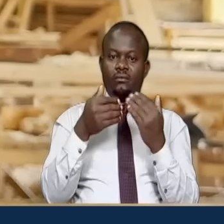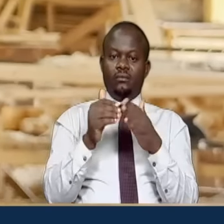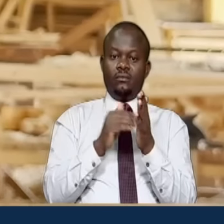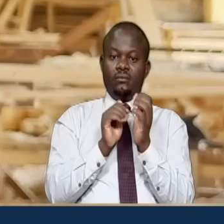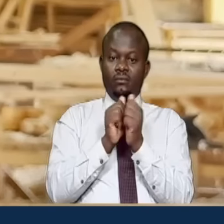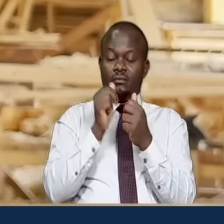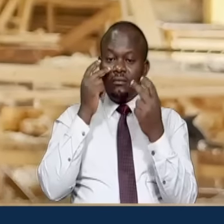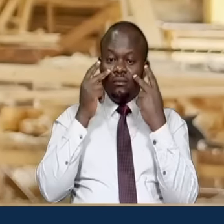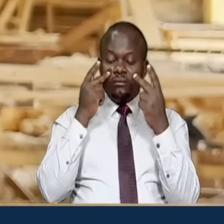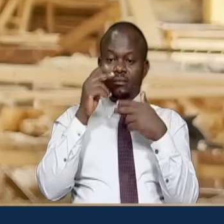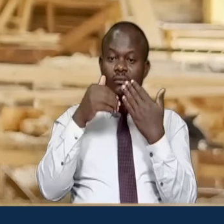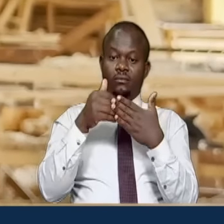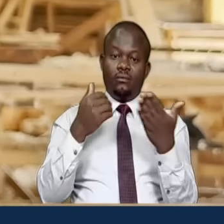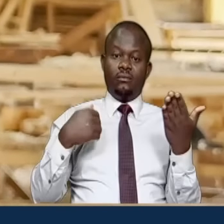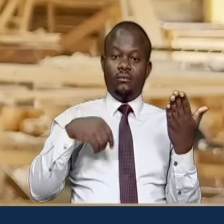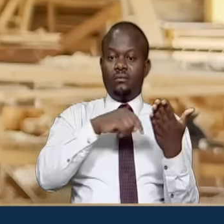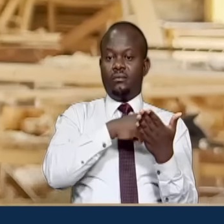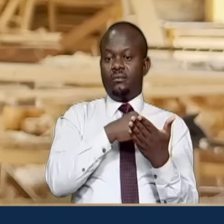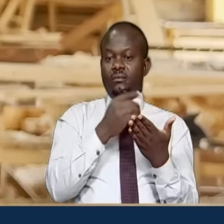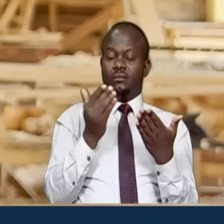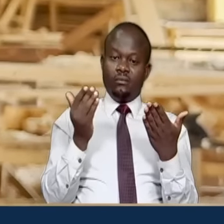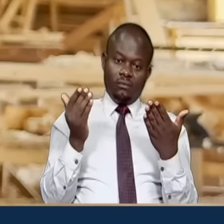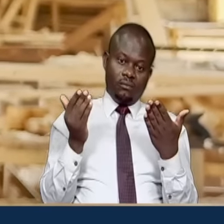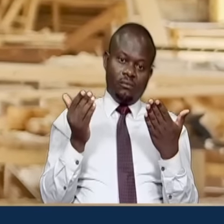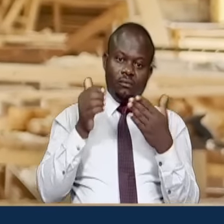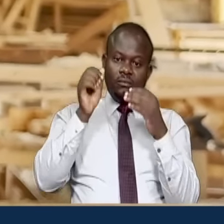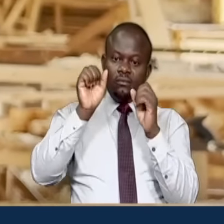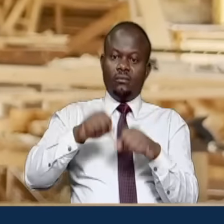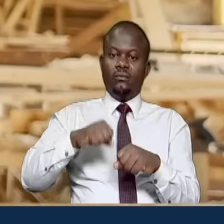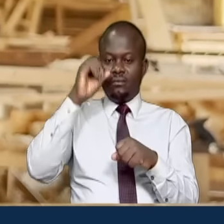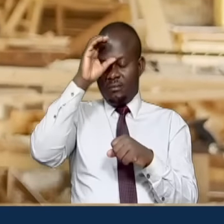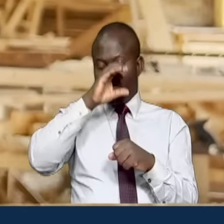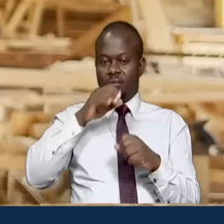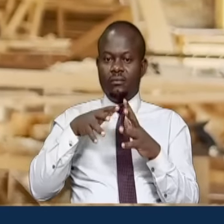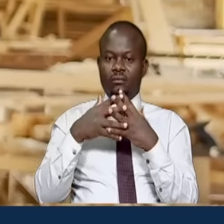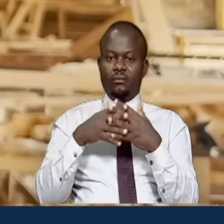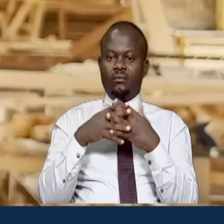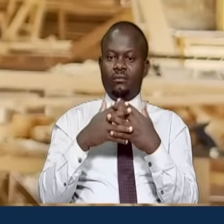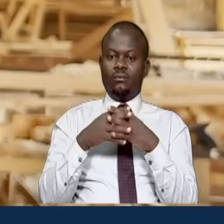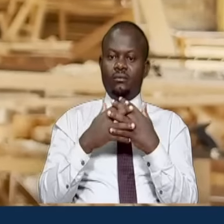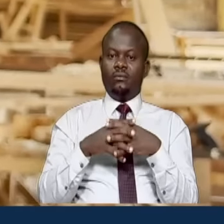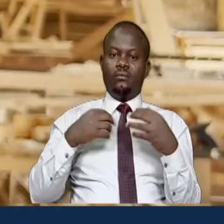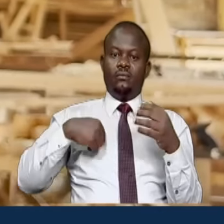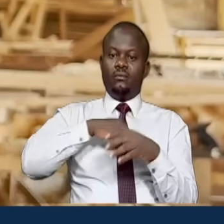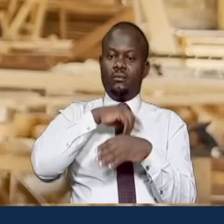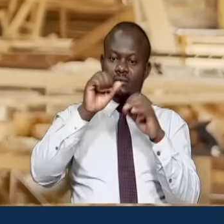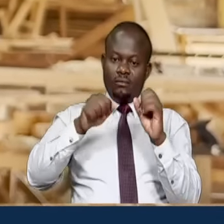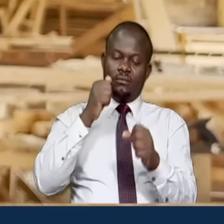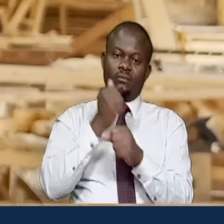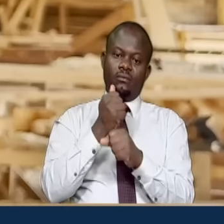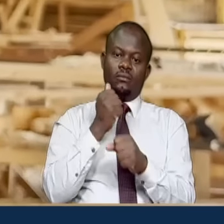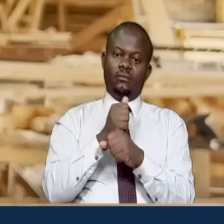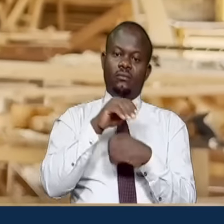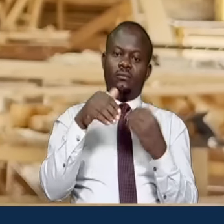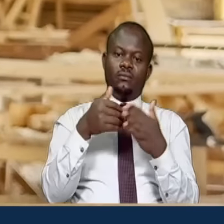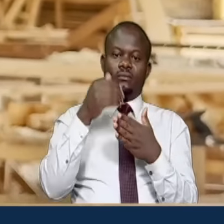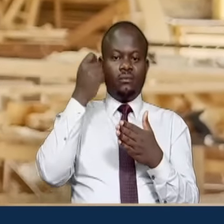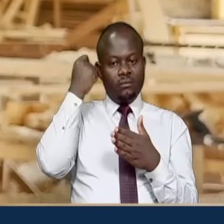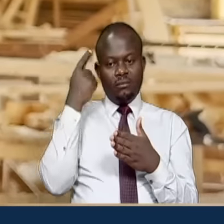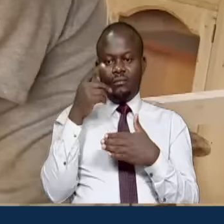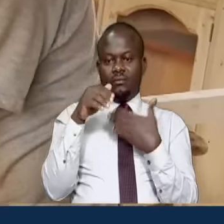ko aho twagereye mu gakiriro twabashije no gushaka imashini zishoboye akazi. Urumva ko ni byinshi